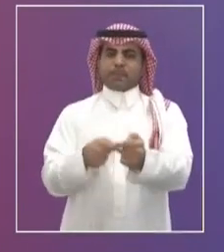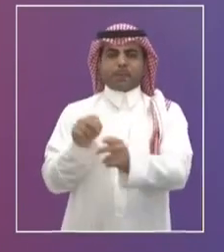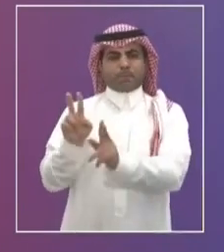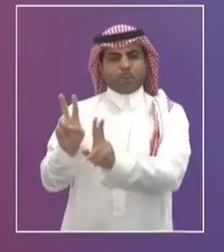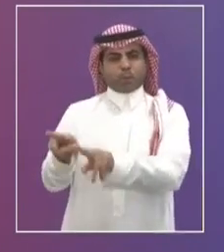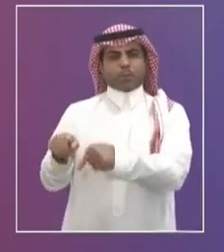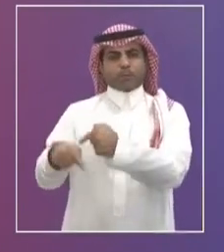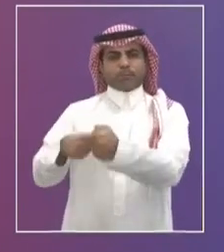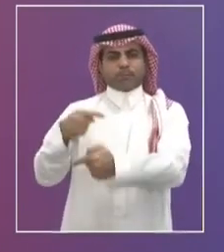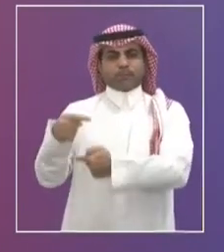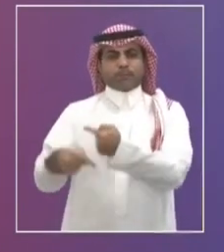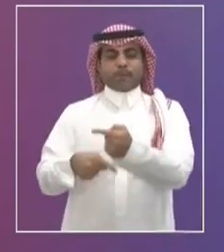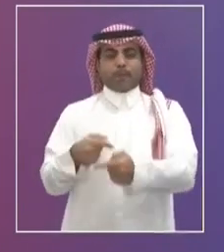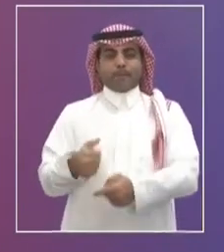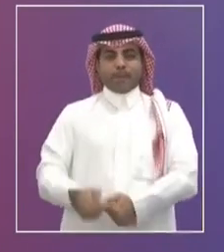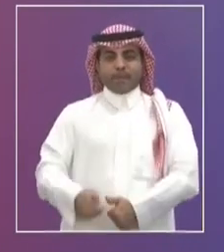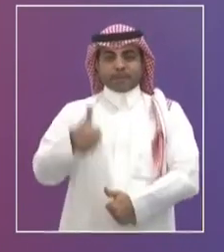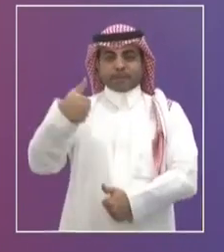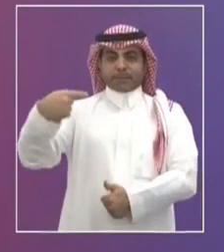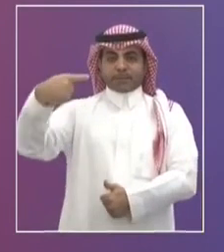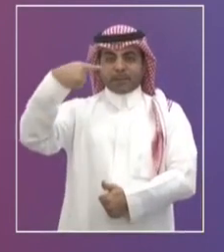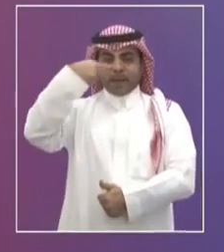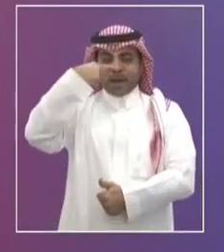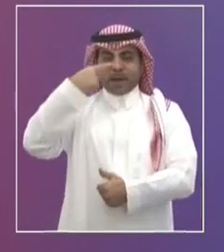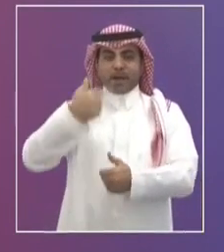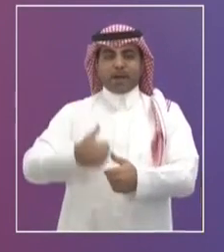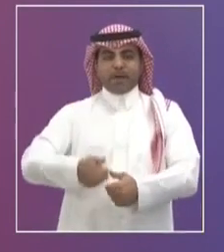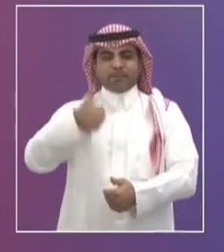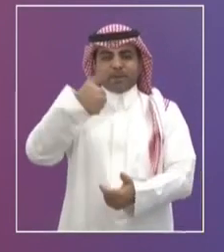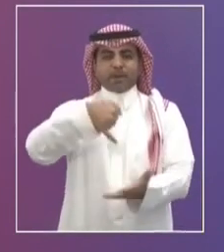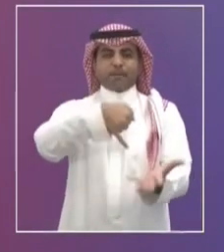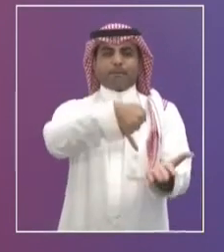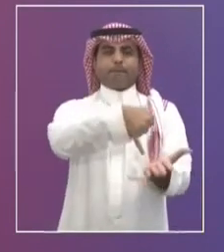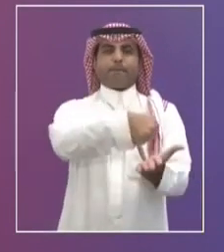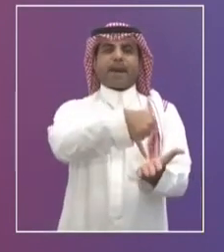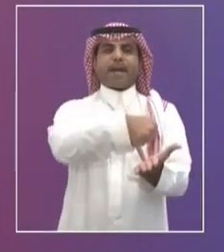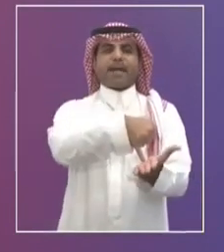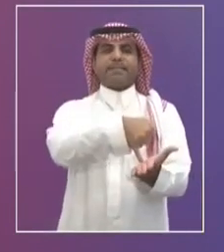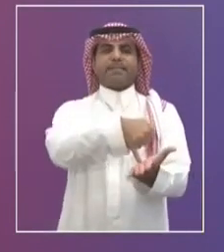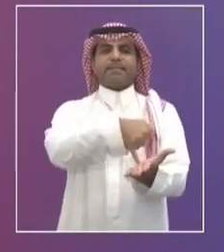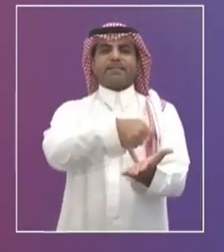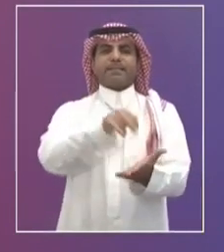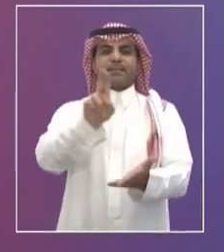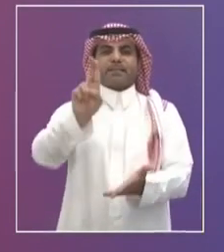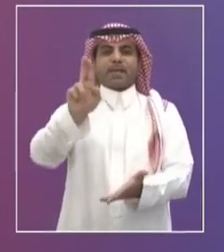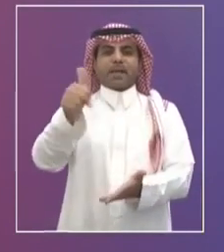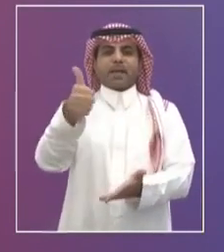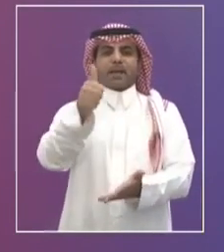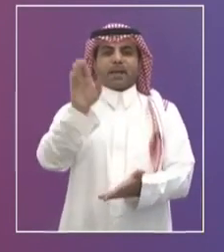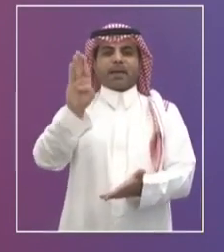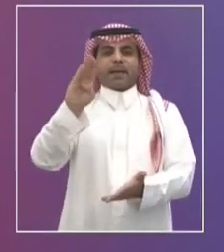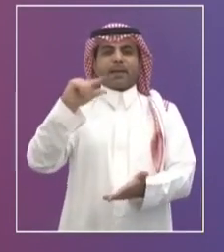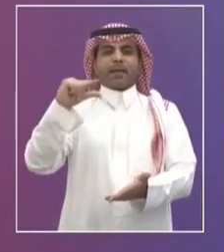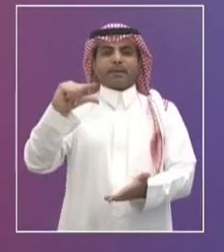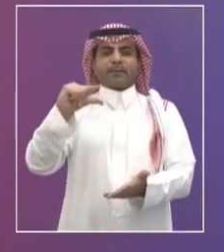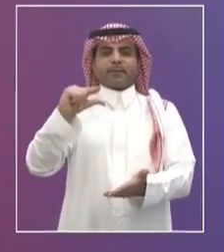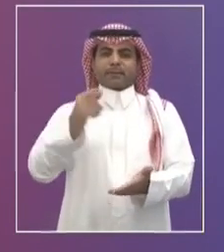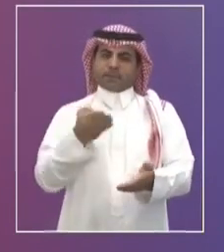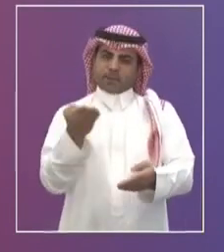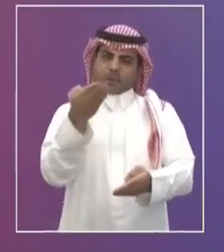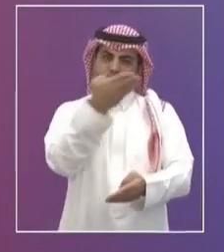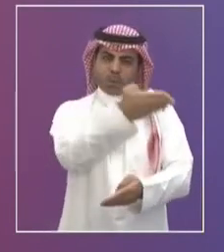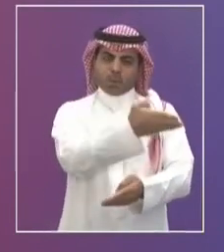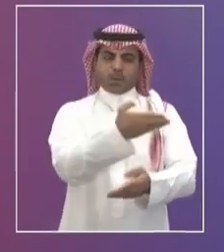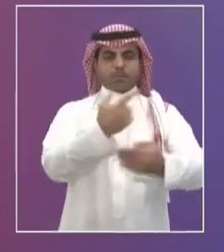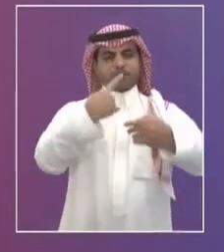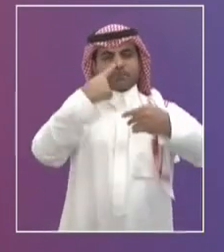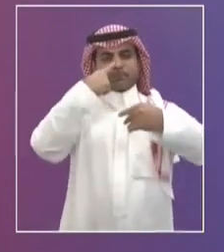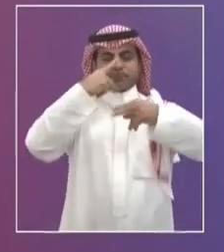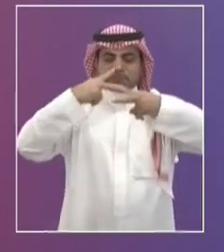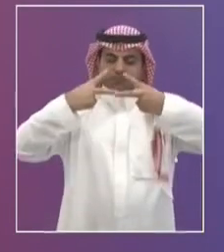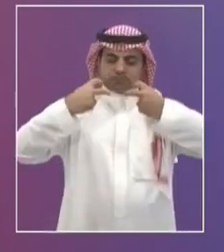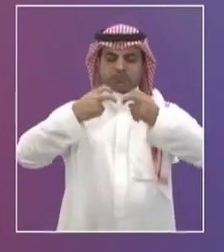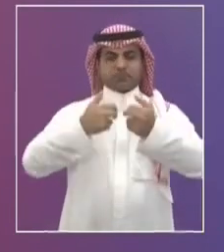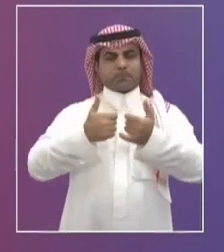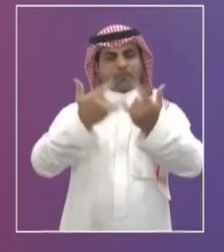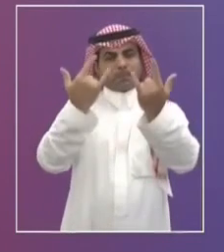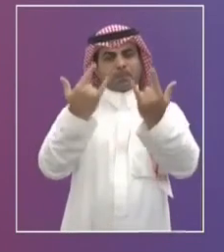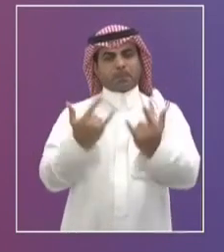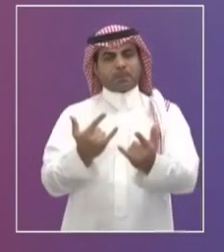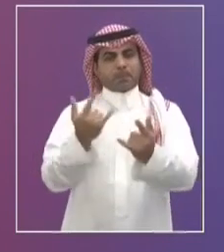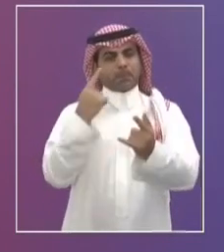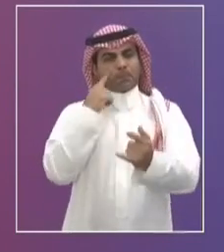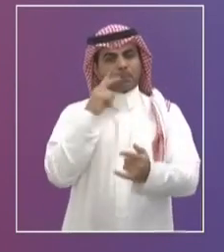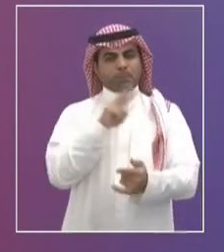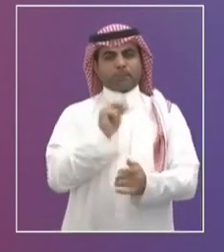ولكن أبرز مراحل الفحص الموسع حاليا هي مراكز تأكد. القدرات المخبرية منذ بدء الجائحة إلى